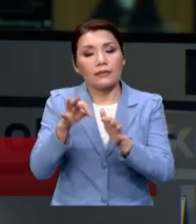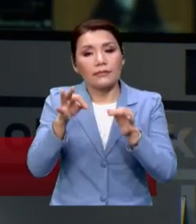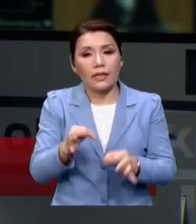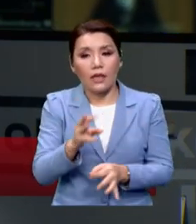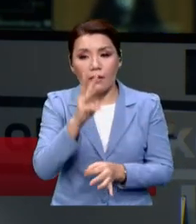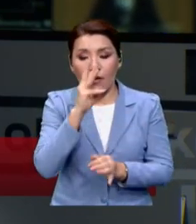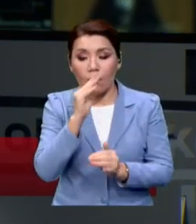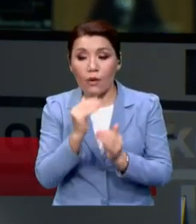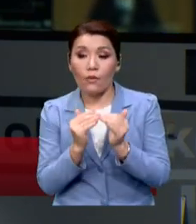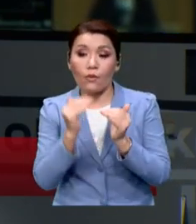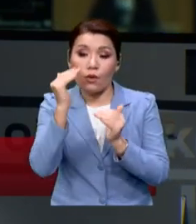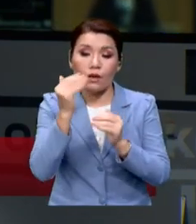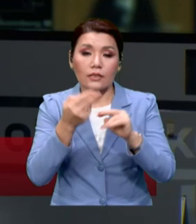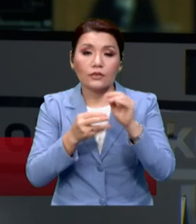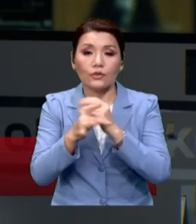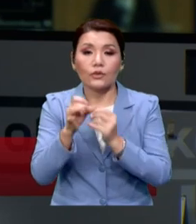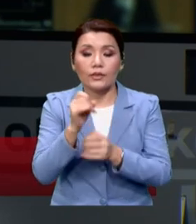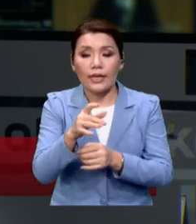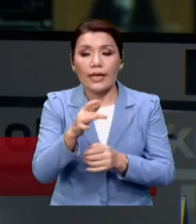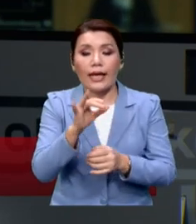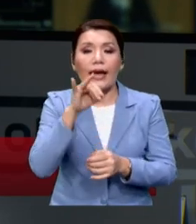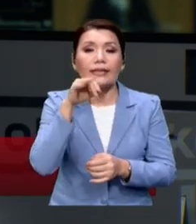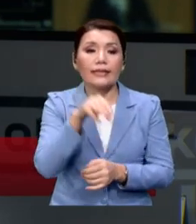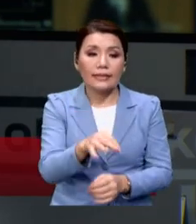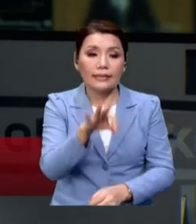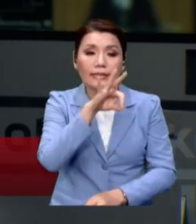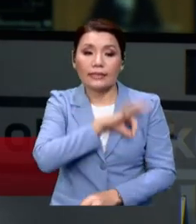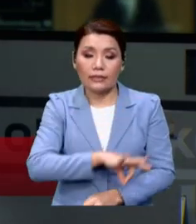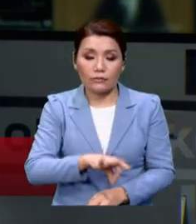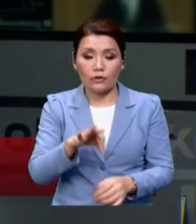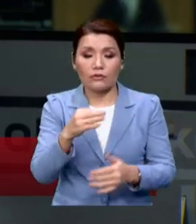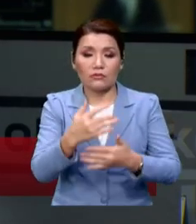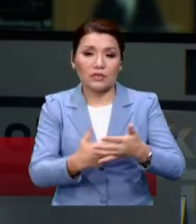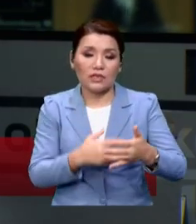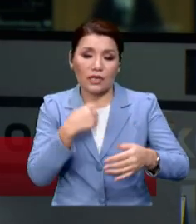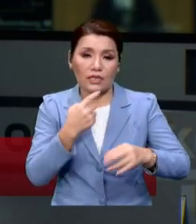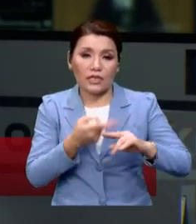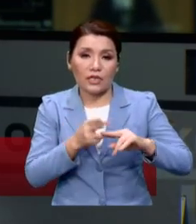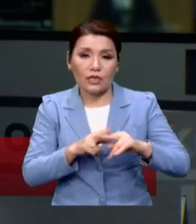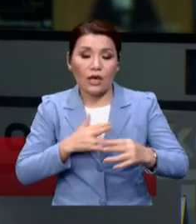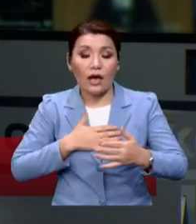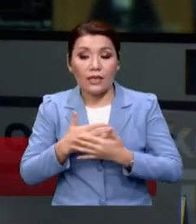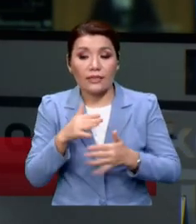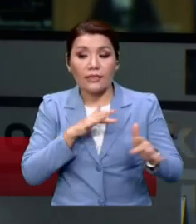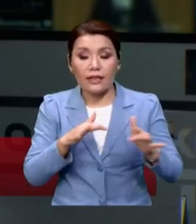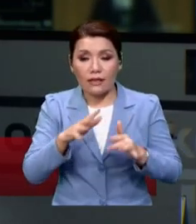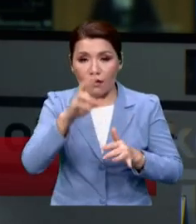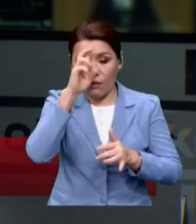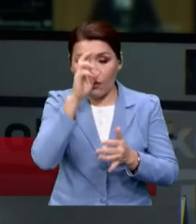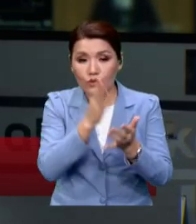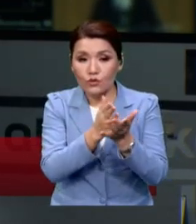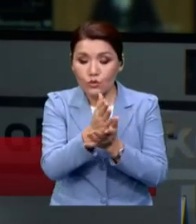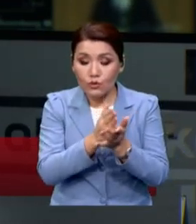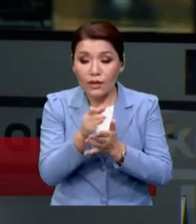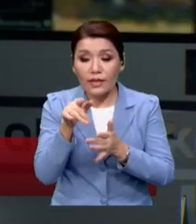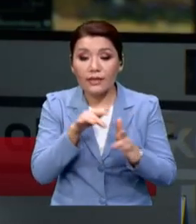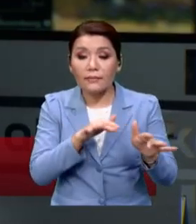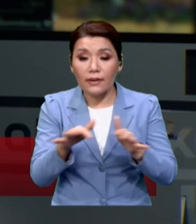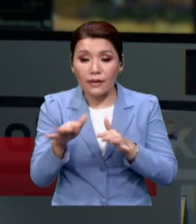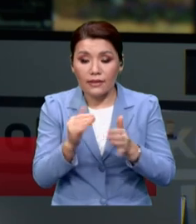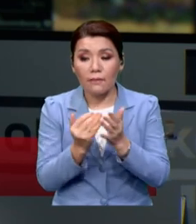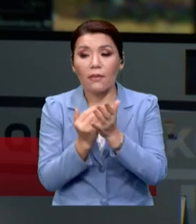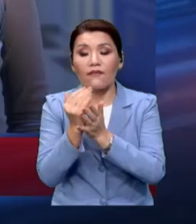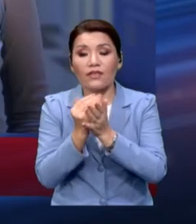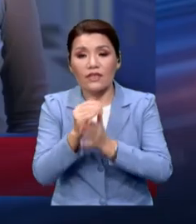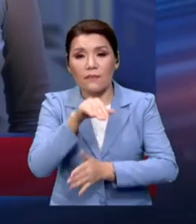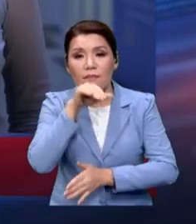зарплат и даже применять искусственный интеллект при некоторых процедурах. По данным агентства по делам госслужбы, эти меры должны